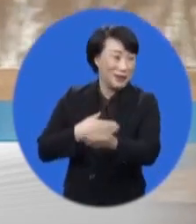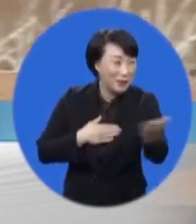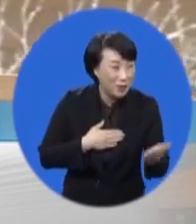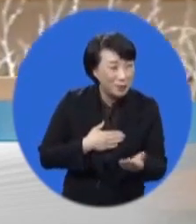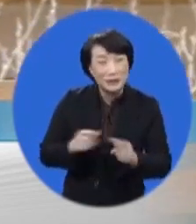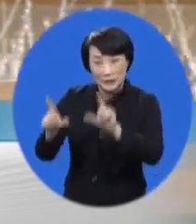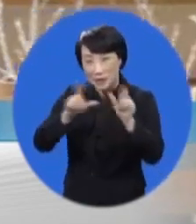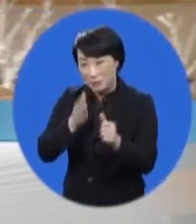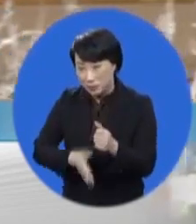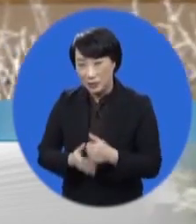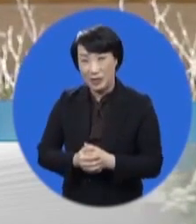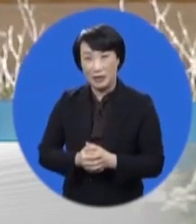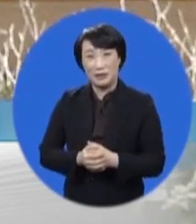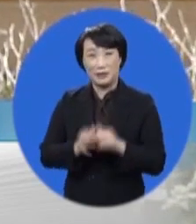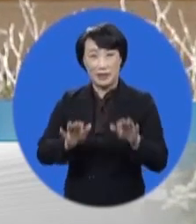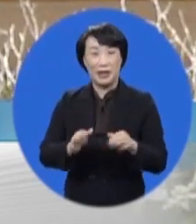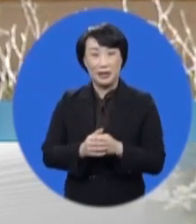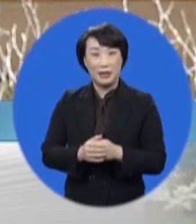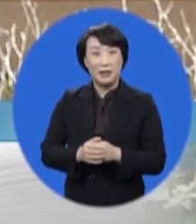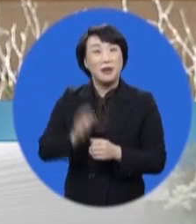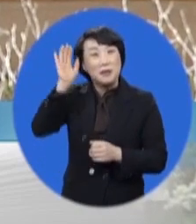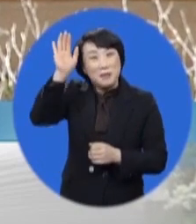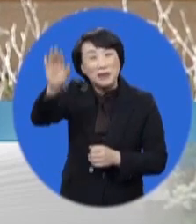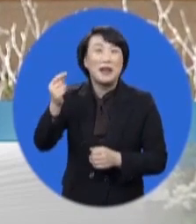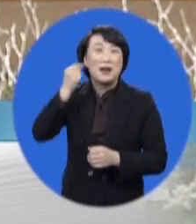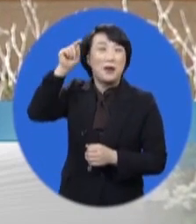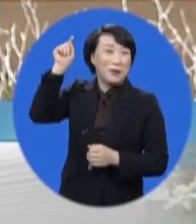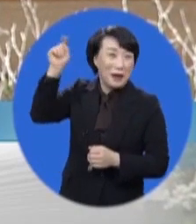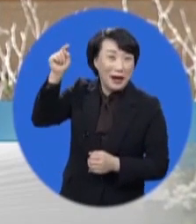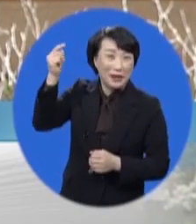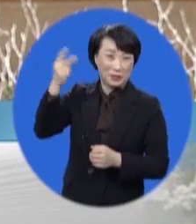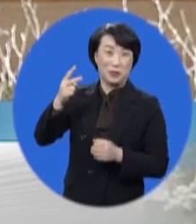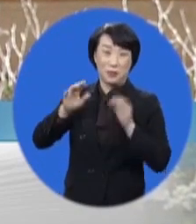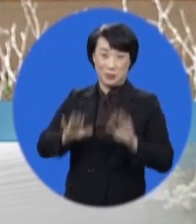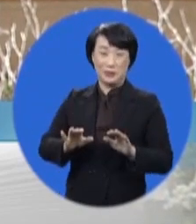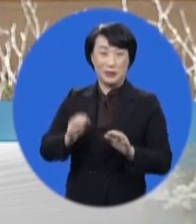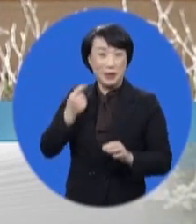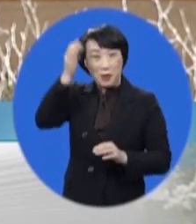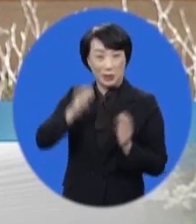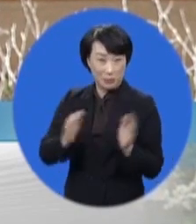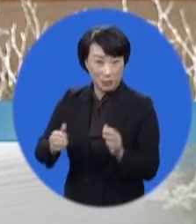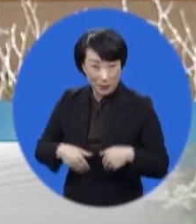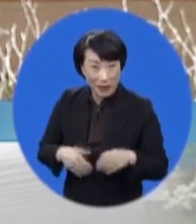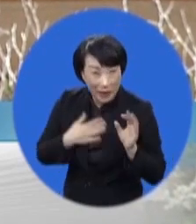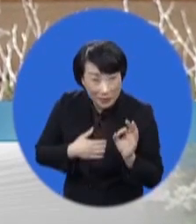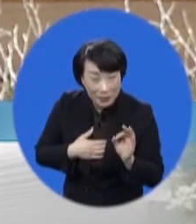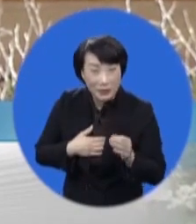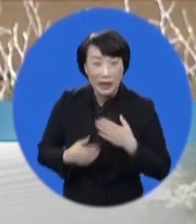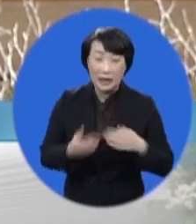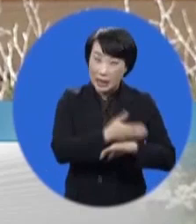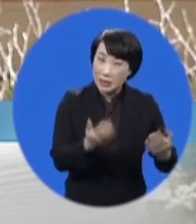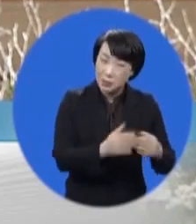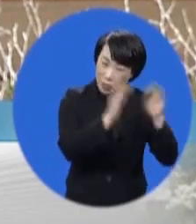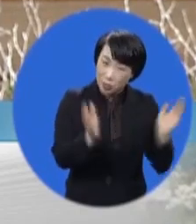여러분들이 살면서 다음 날의 영광을, 그리고 오늘의 영광을, 내가 다른